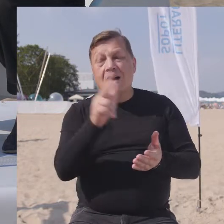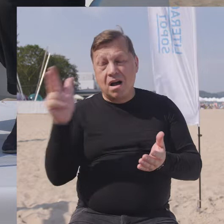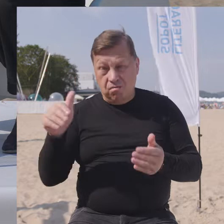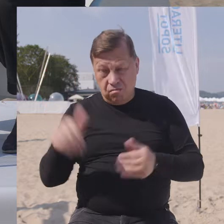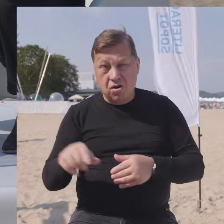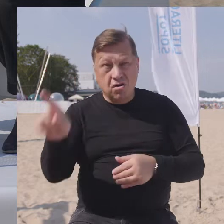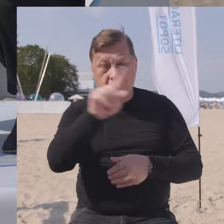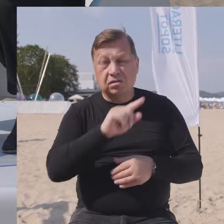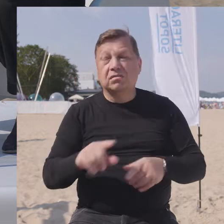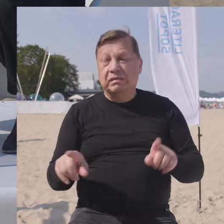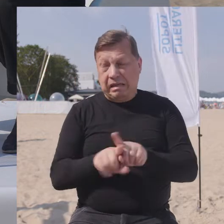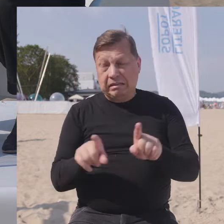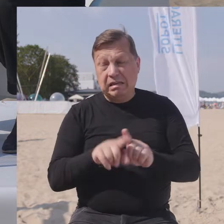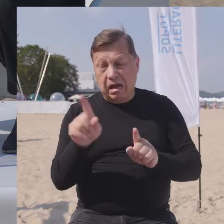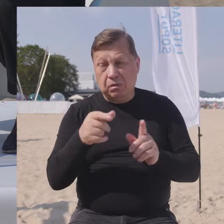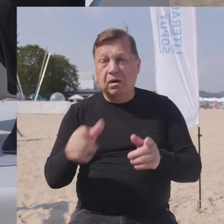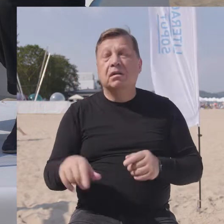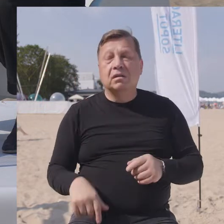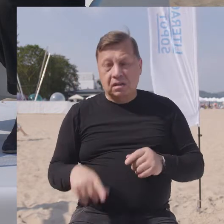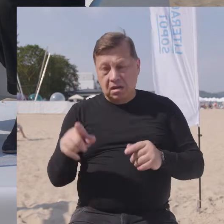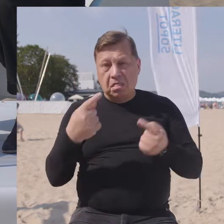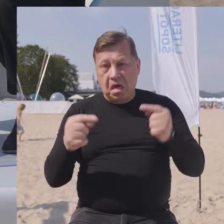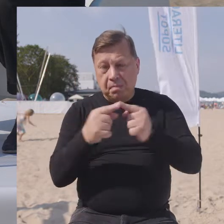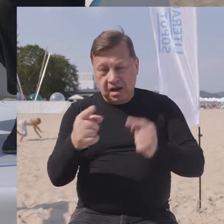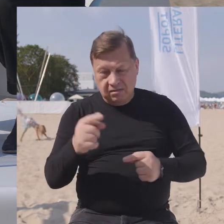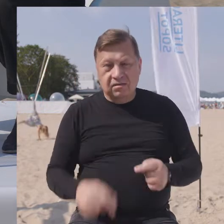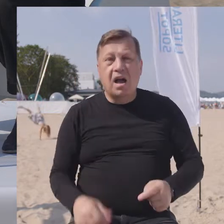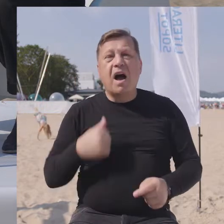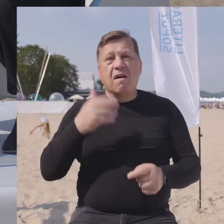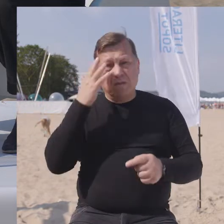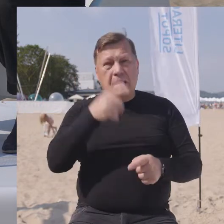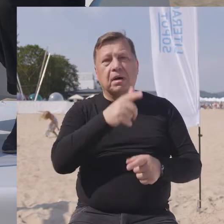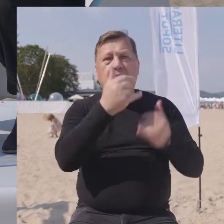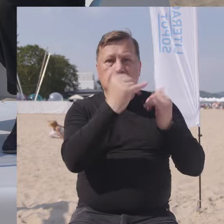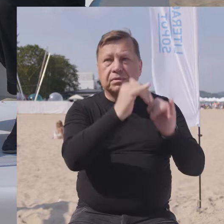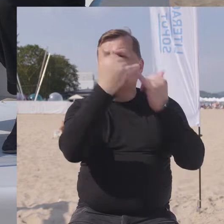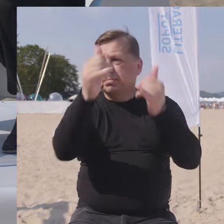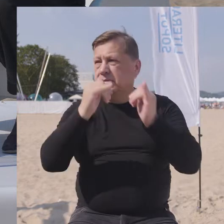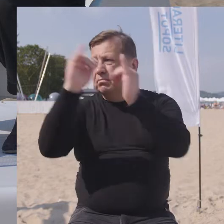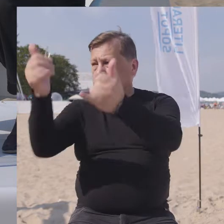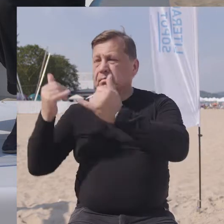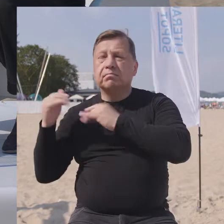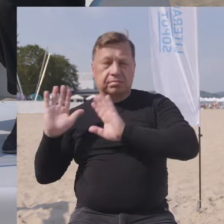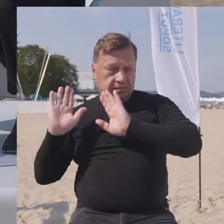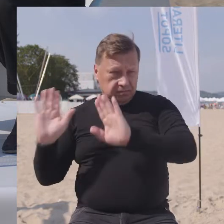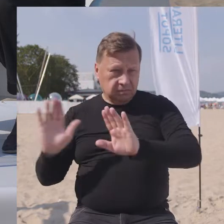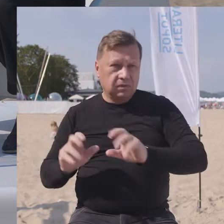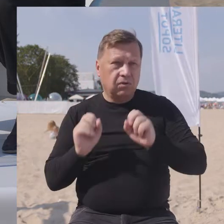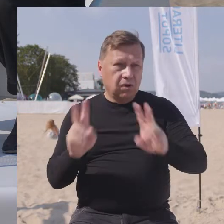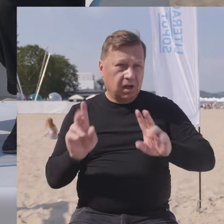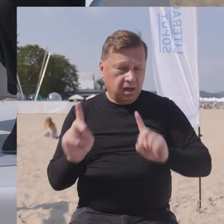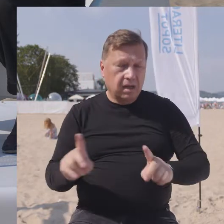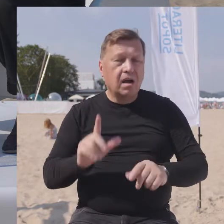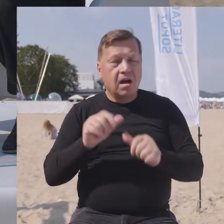być również nasze doświadczenie, choć one różnią się oczywiście od siebie, dobrze byłoby